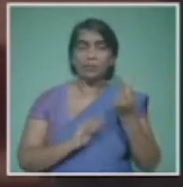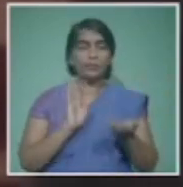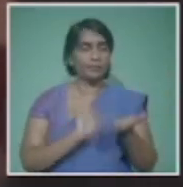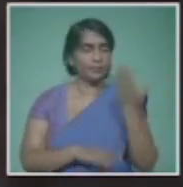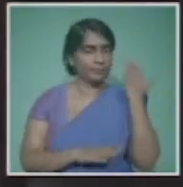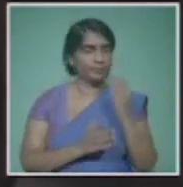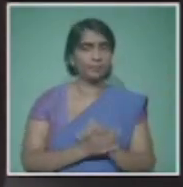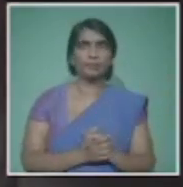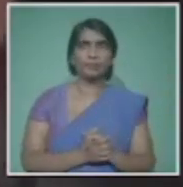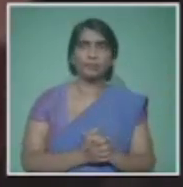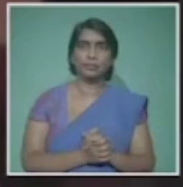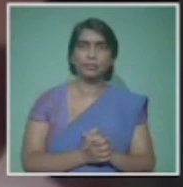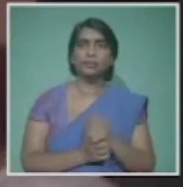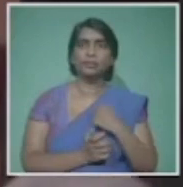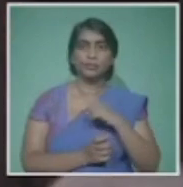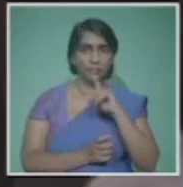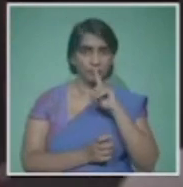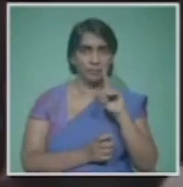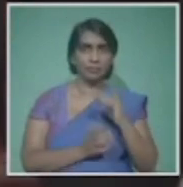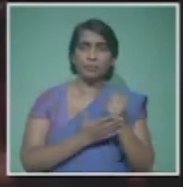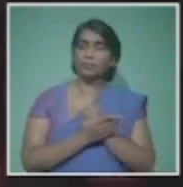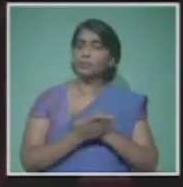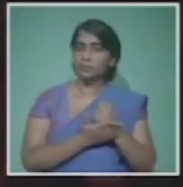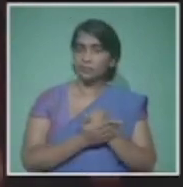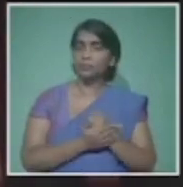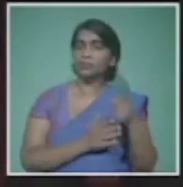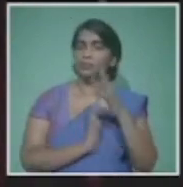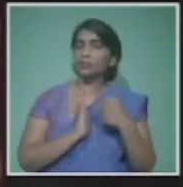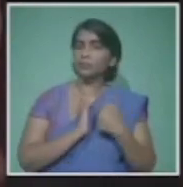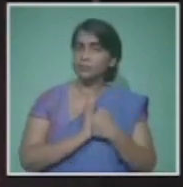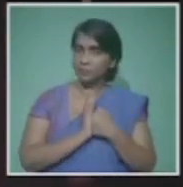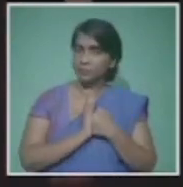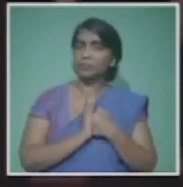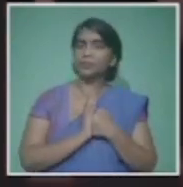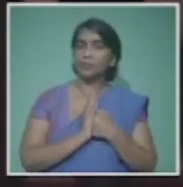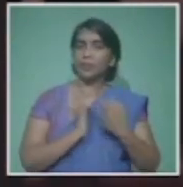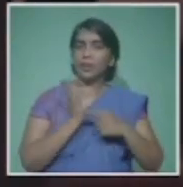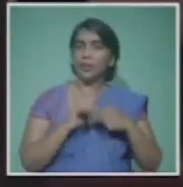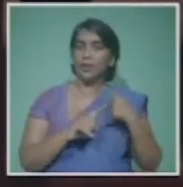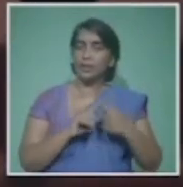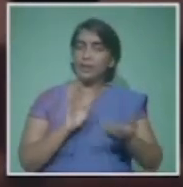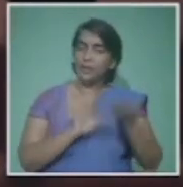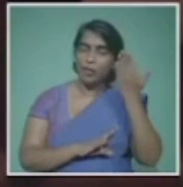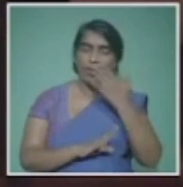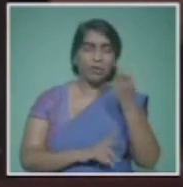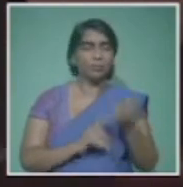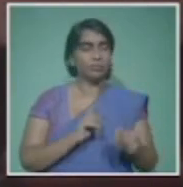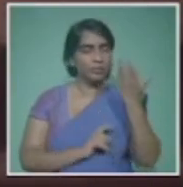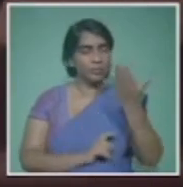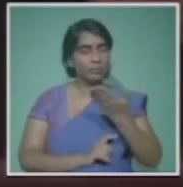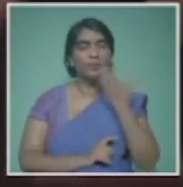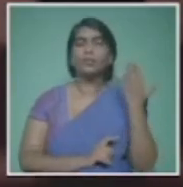kirim. Mata kalau dengannya masih elu maya teh ita gawuraben, badu wedi karan nat puluang, mila wedi karan nat